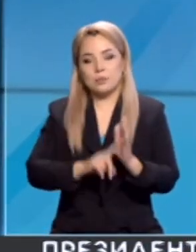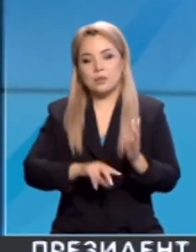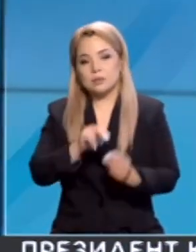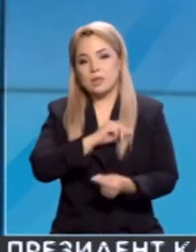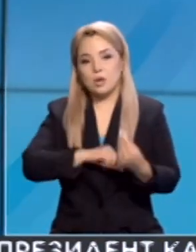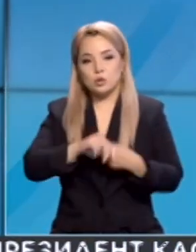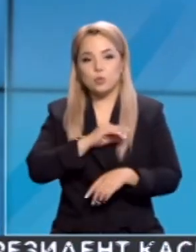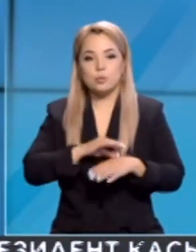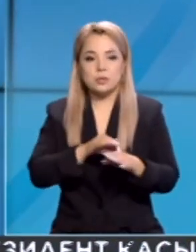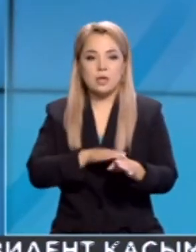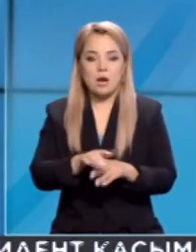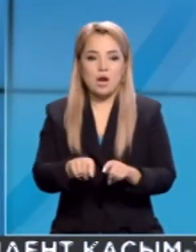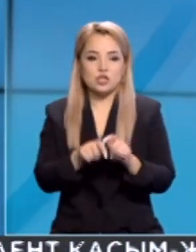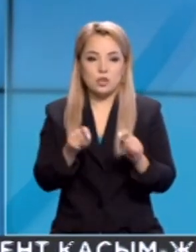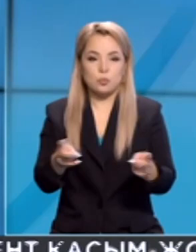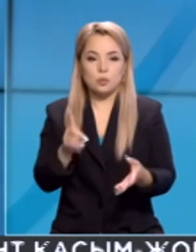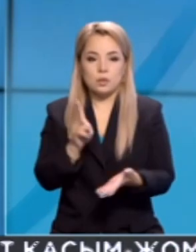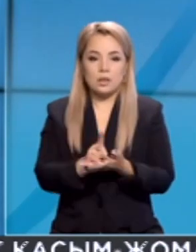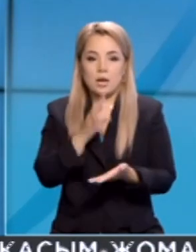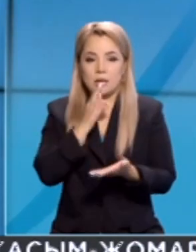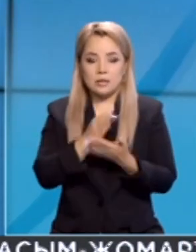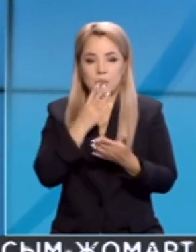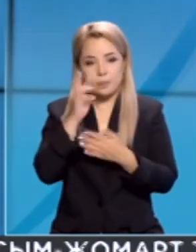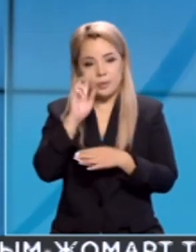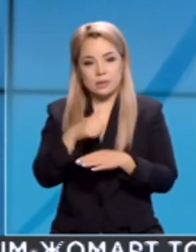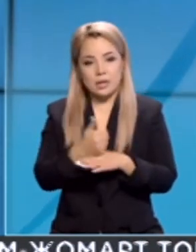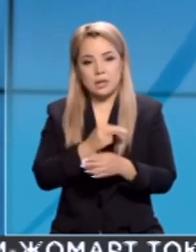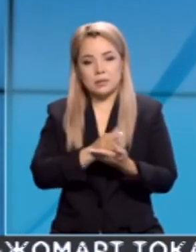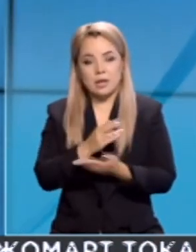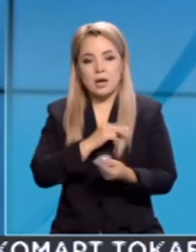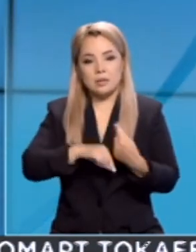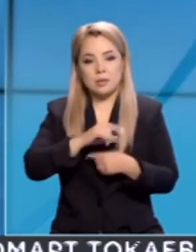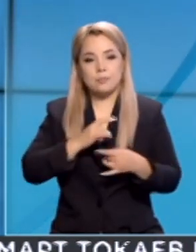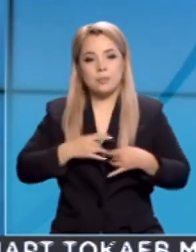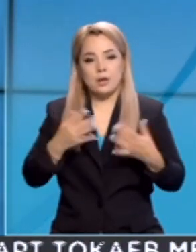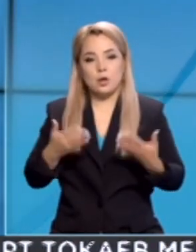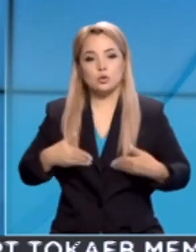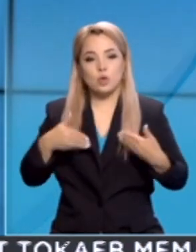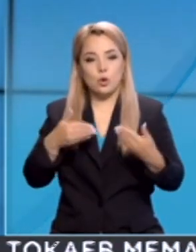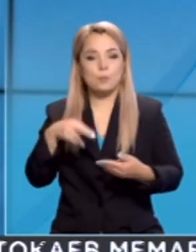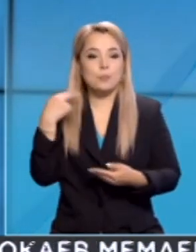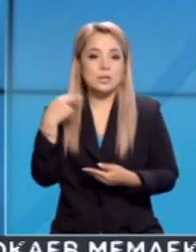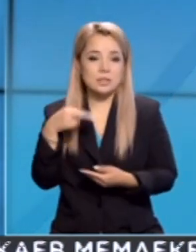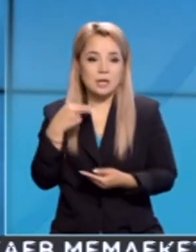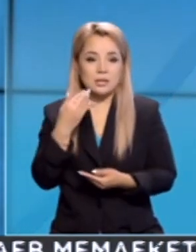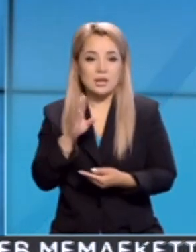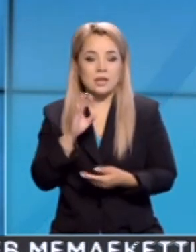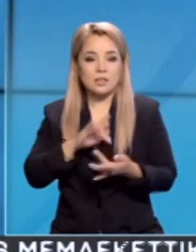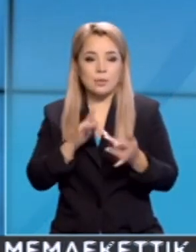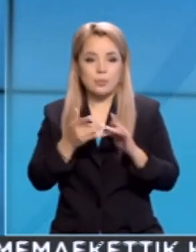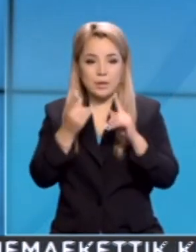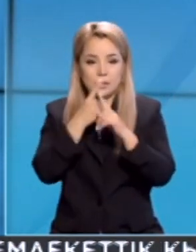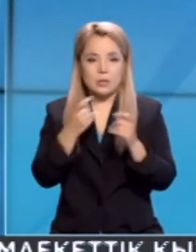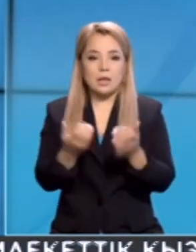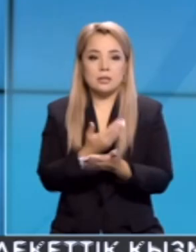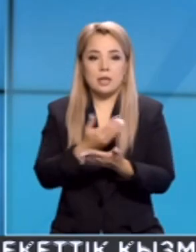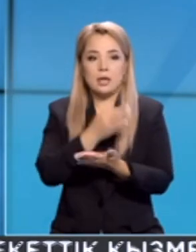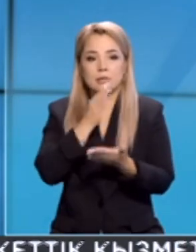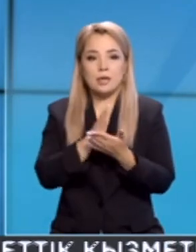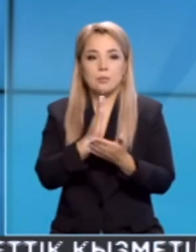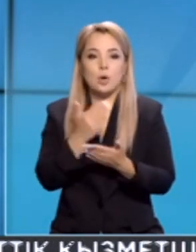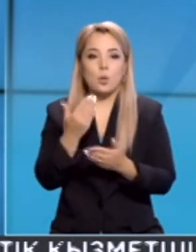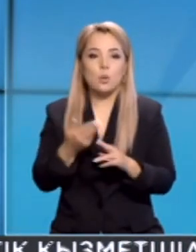кәсібилік, құзыреттілік пен ашықтық болуы тиіс. Мемлекеттік қызметшілерді кәсіби мерекесімен құттықтаған президент Твиттердегі парақшасында осылай деп